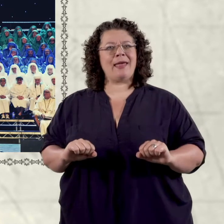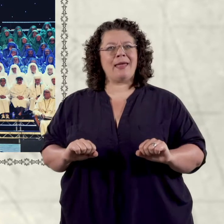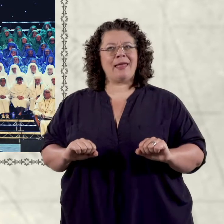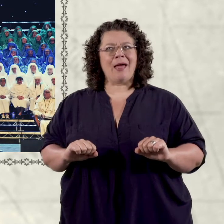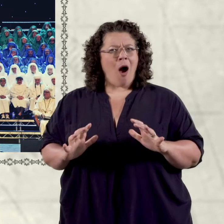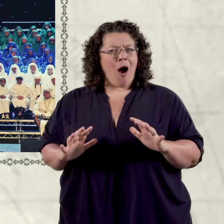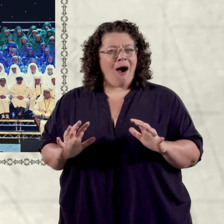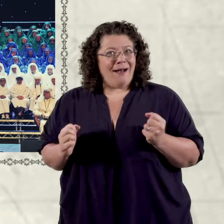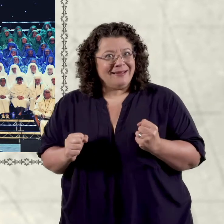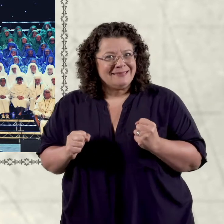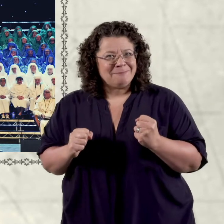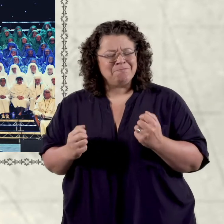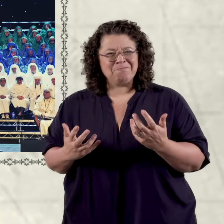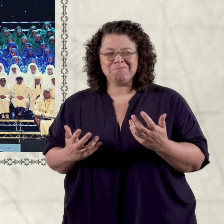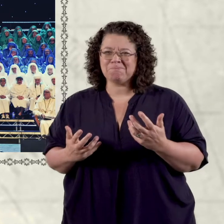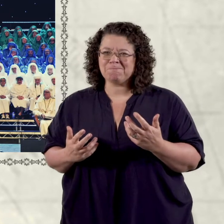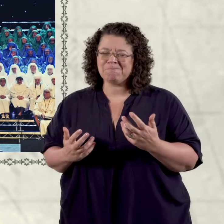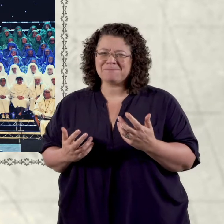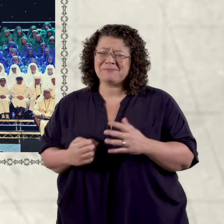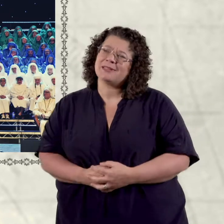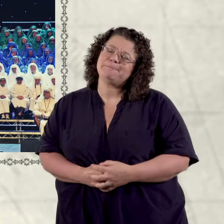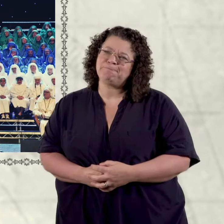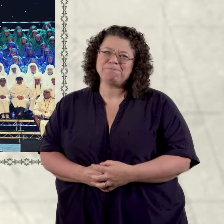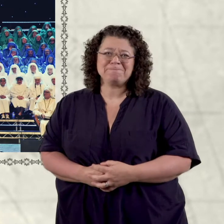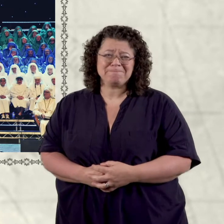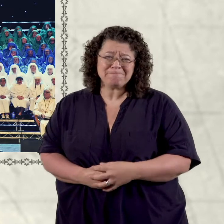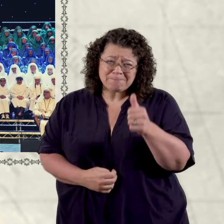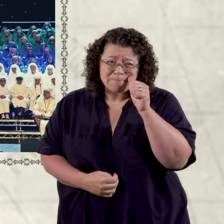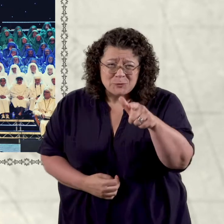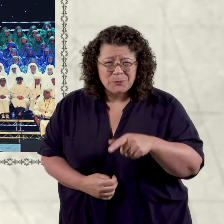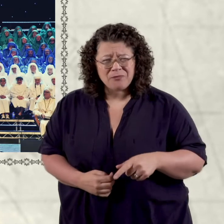Eistedded y bardd yn hedd yr Eisteddfod.